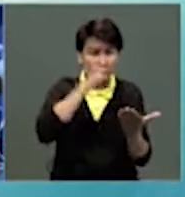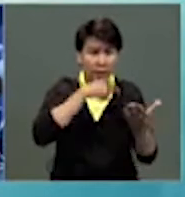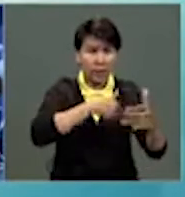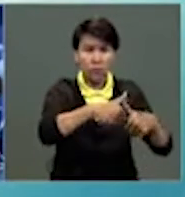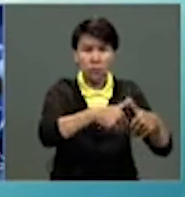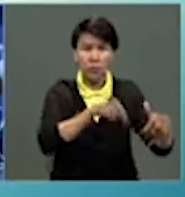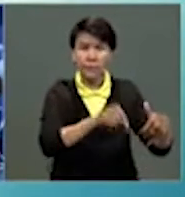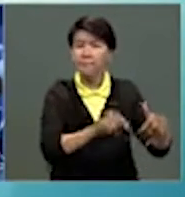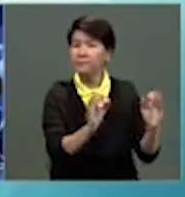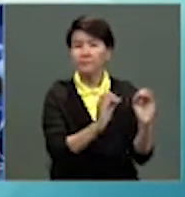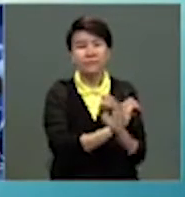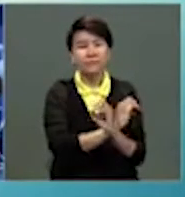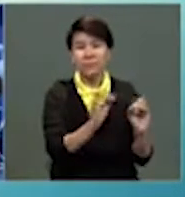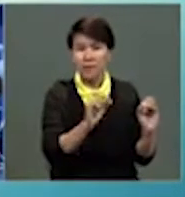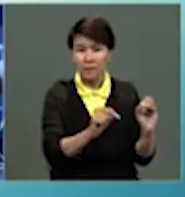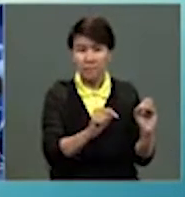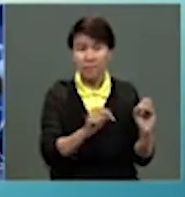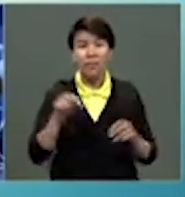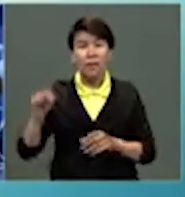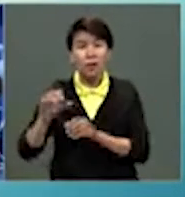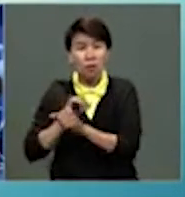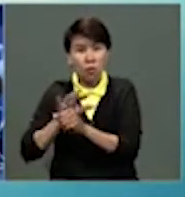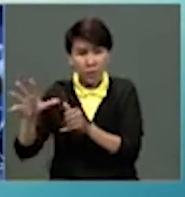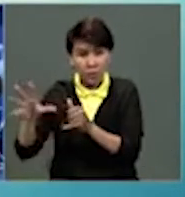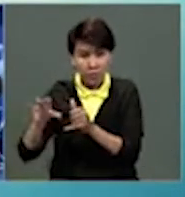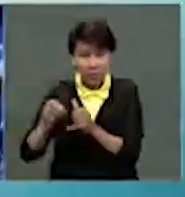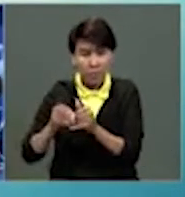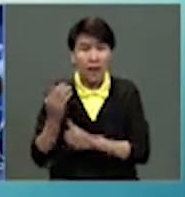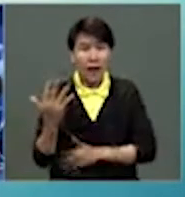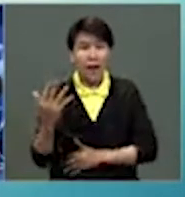ตั้งปลุกป่วยรายงานในประเทศนะครับใน 5รายนี้มาจากไหนบ้างครับ 4